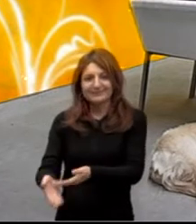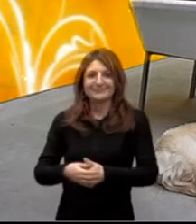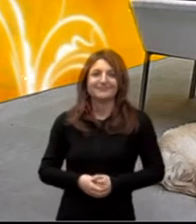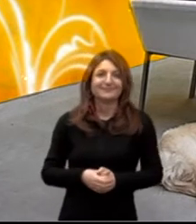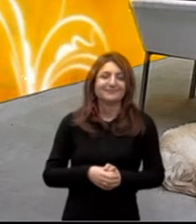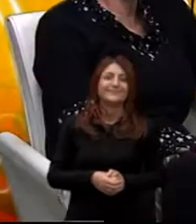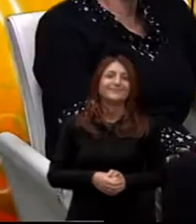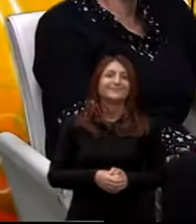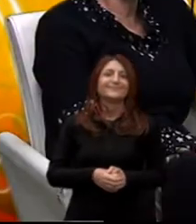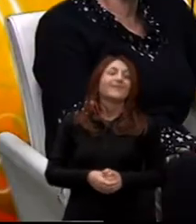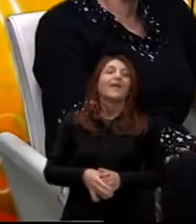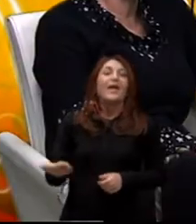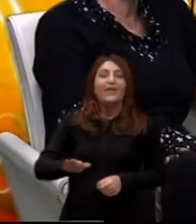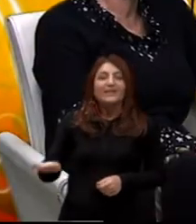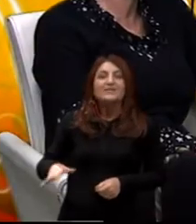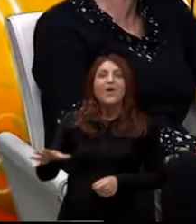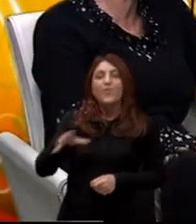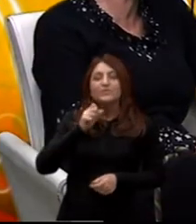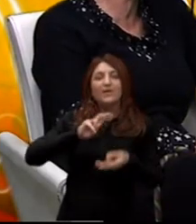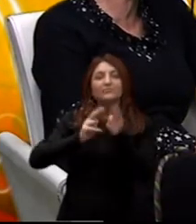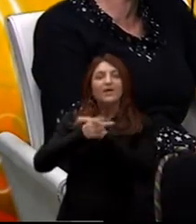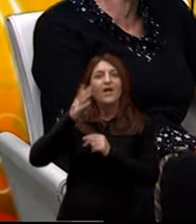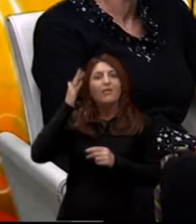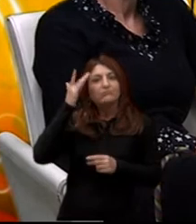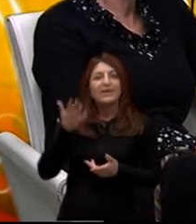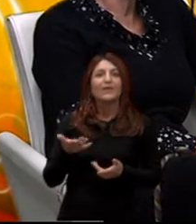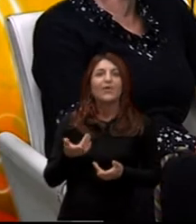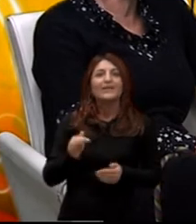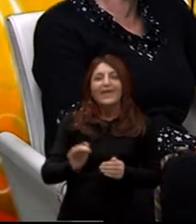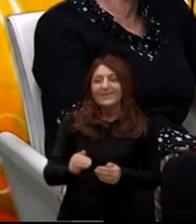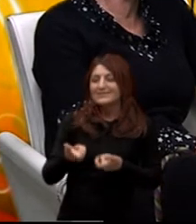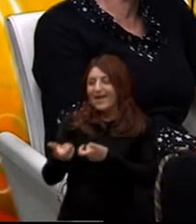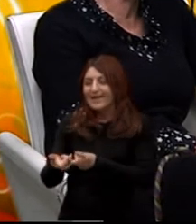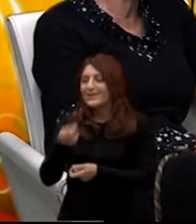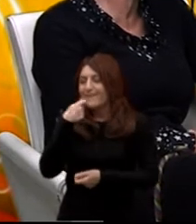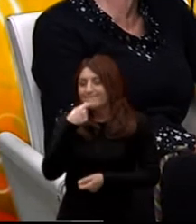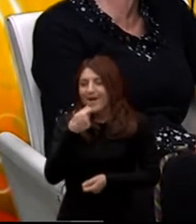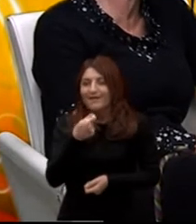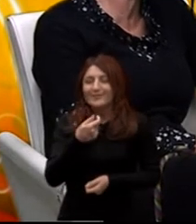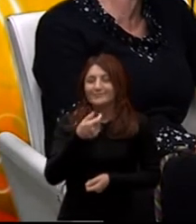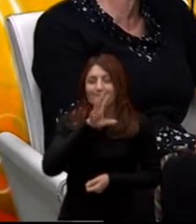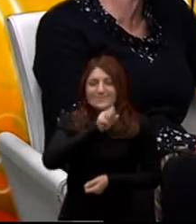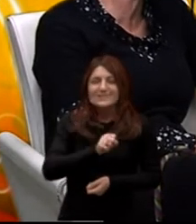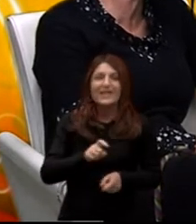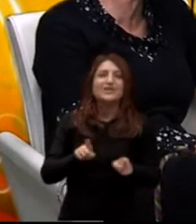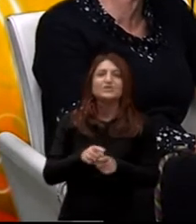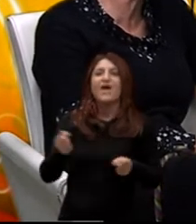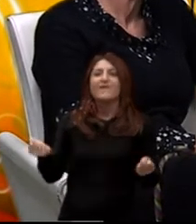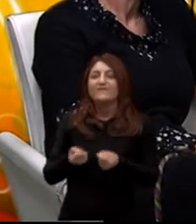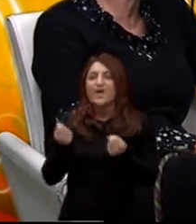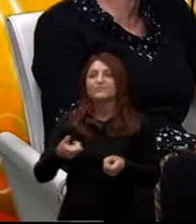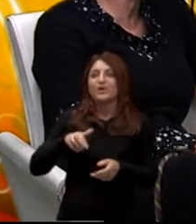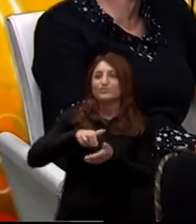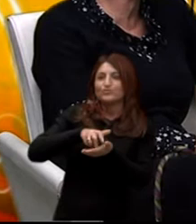umirujuće. Jer djeca preuzimaju i brigu oko tog psa, znači hrane tog psa, četkaju tog psa, a uz to naravno vježbaju